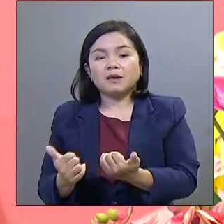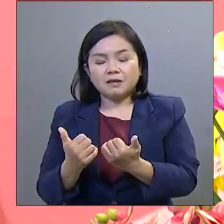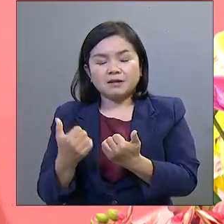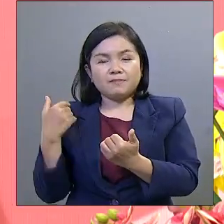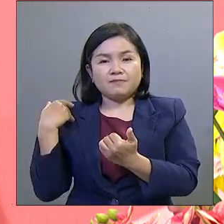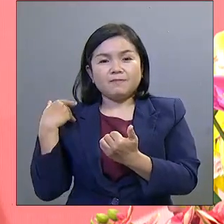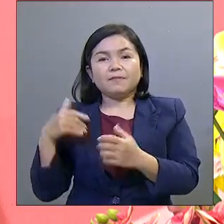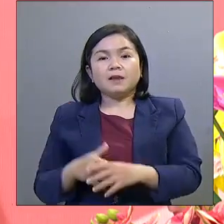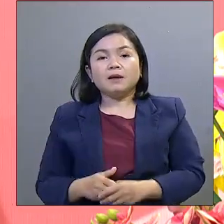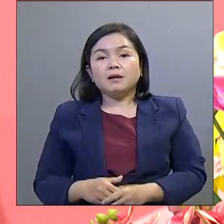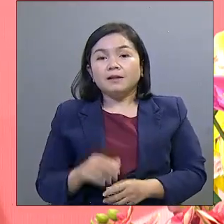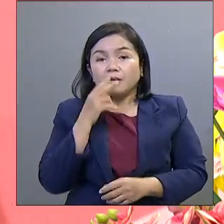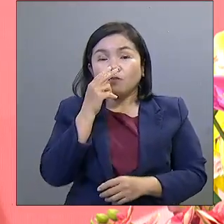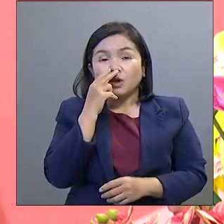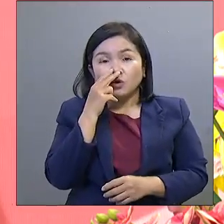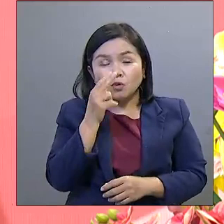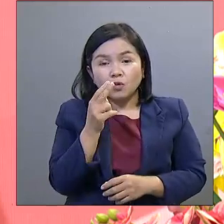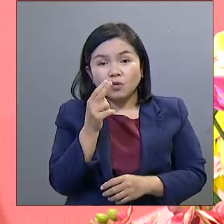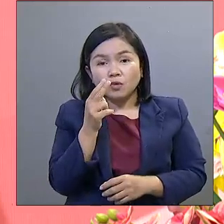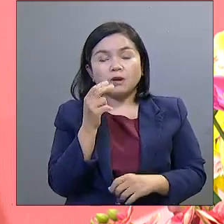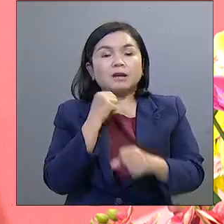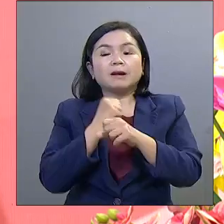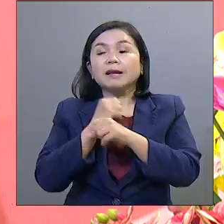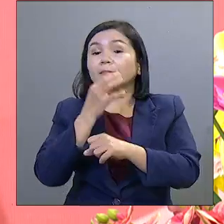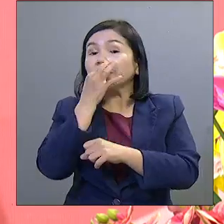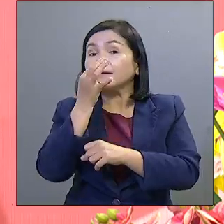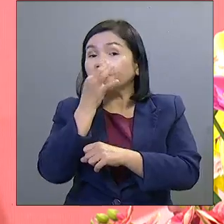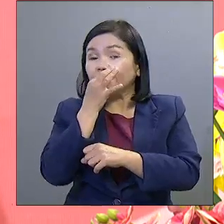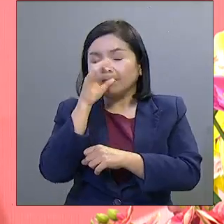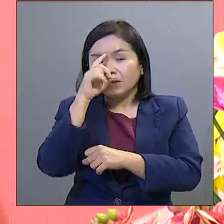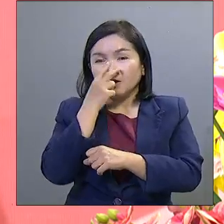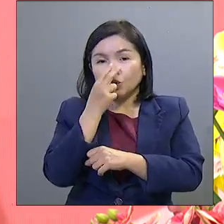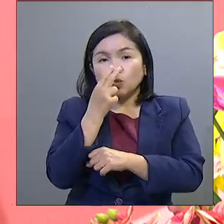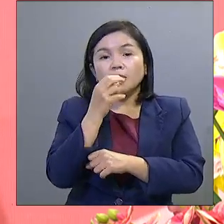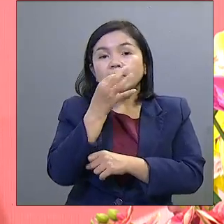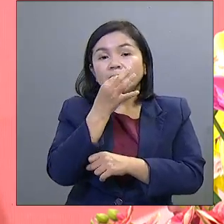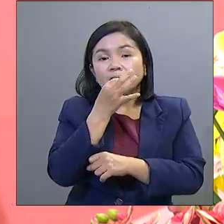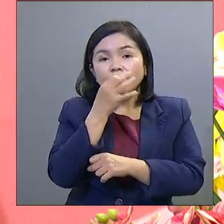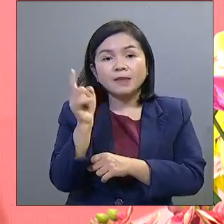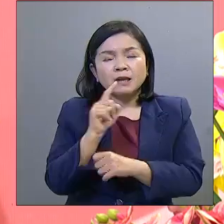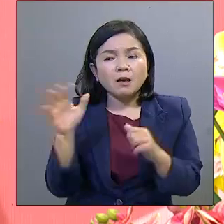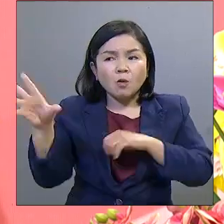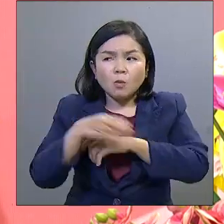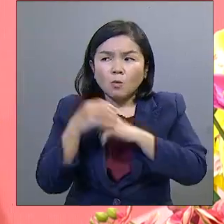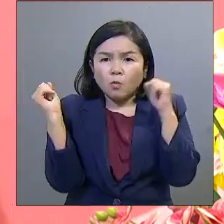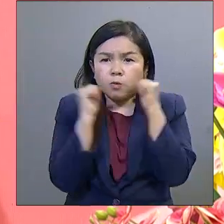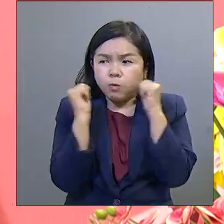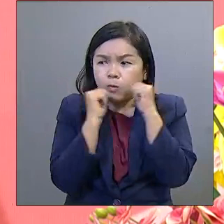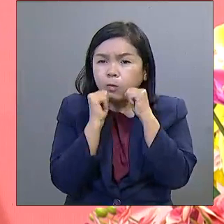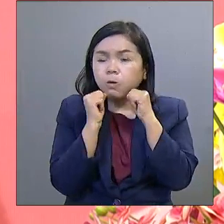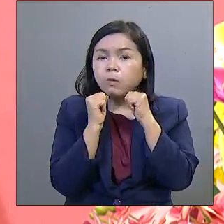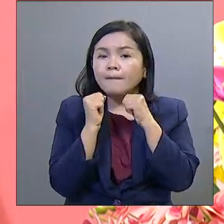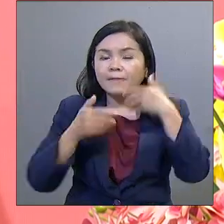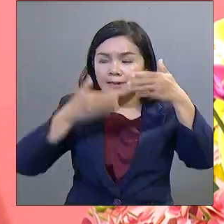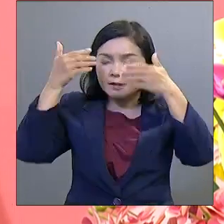นะครับเอาพากันไปทำงานหาเงินกันหน่อยนะครับช่วงนี้เนี่ยในหลายพื้นที่คุณผู้ชมครับเวลาลมหนาวมานะมันทำให้มีกิจกรร